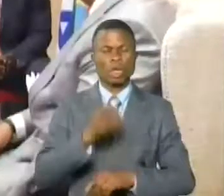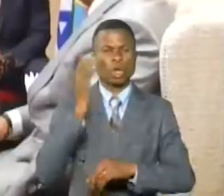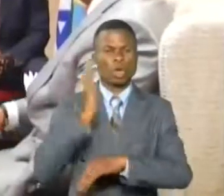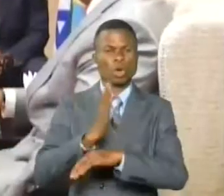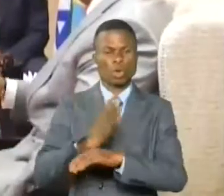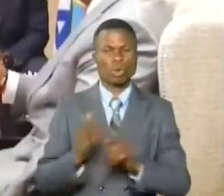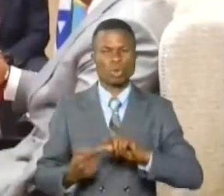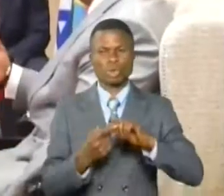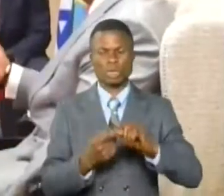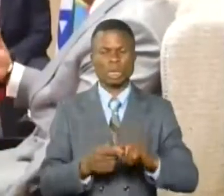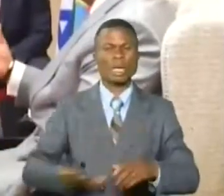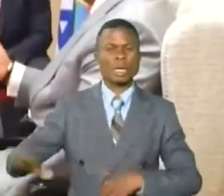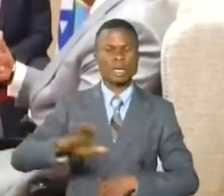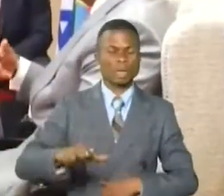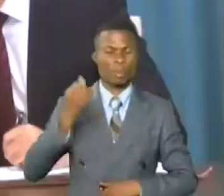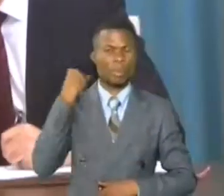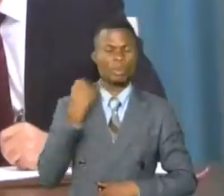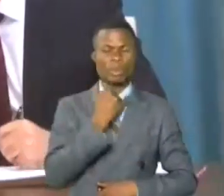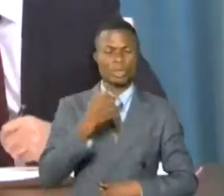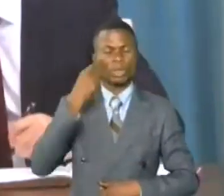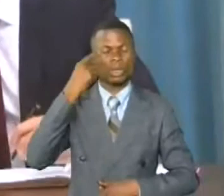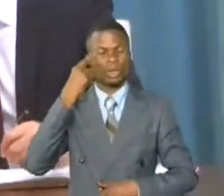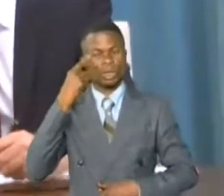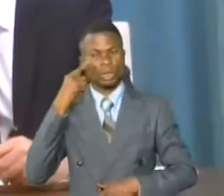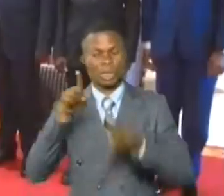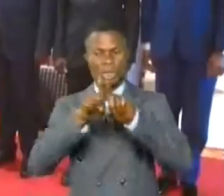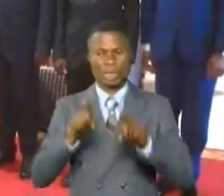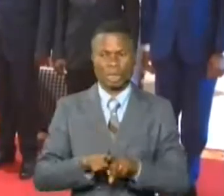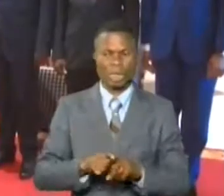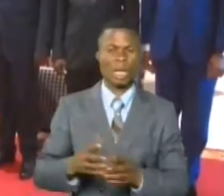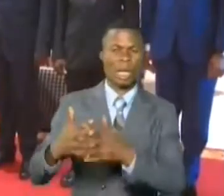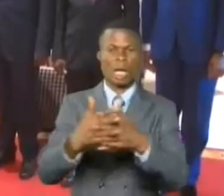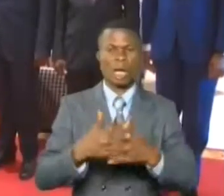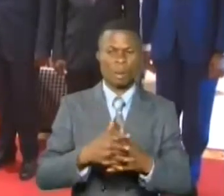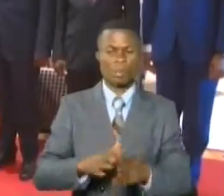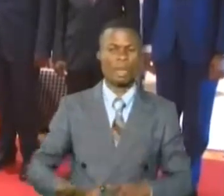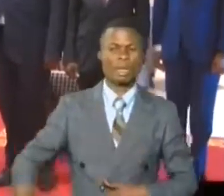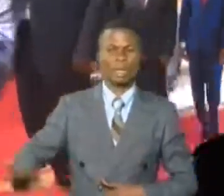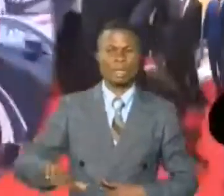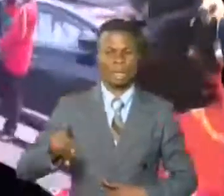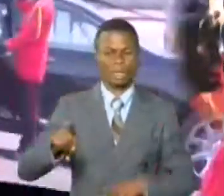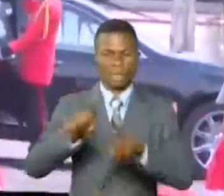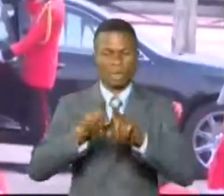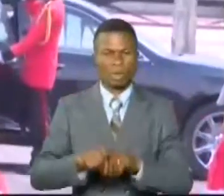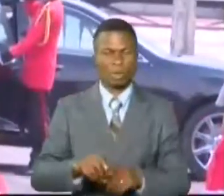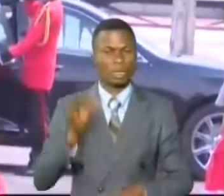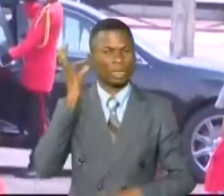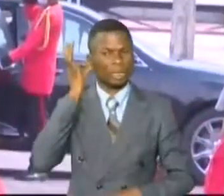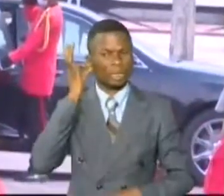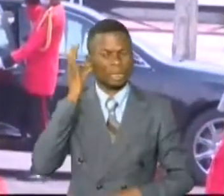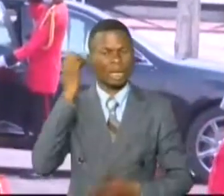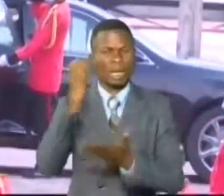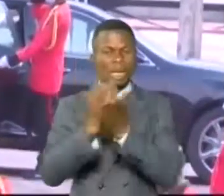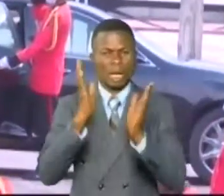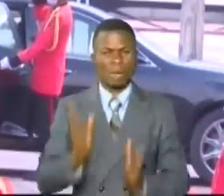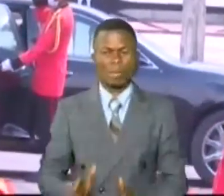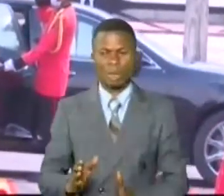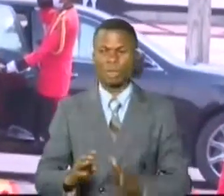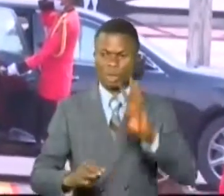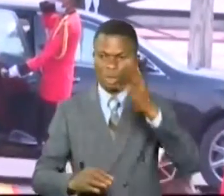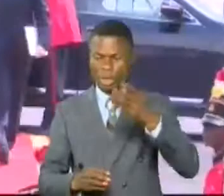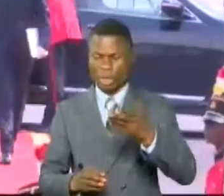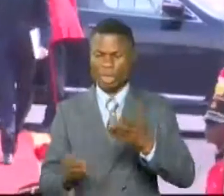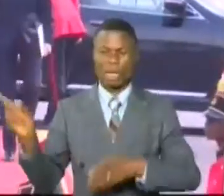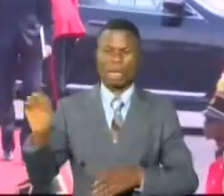l'État d'Israël à Shanghai, en Chine, à Atlanta, aux États-Unis d'Amérique et au Kenya. Un autre ambassadeur accrédité en RDC